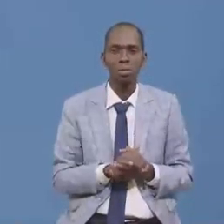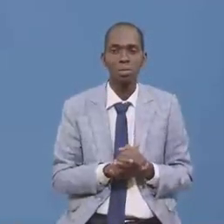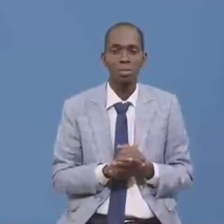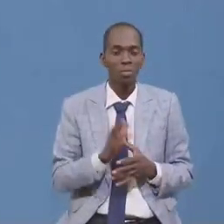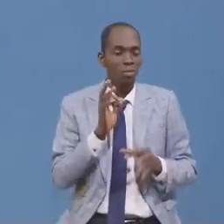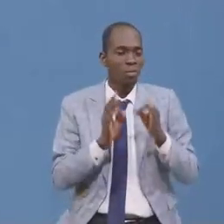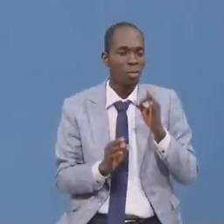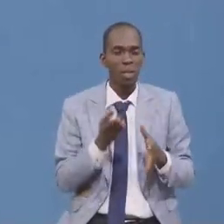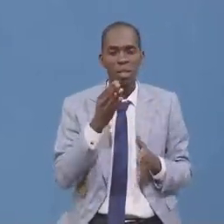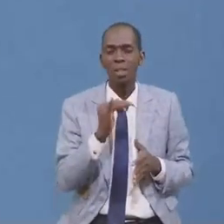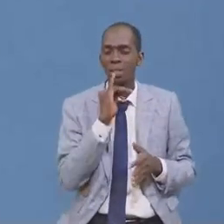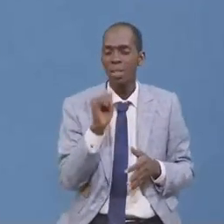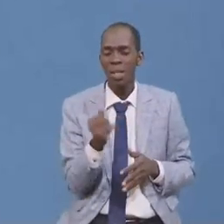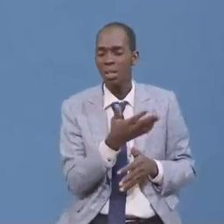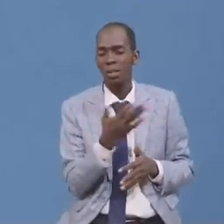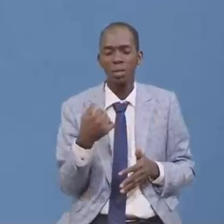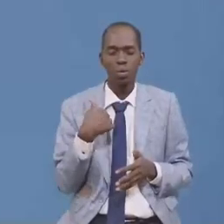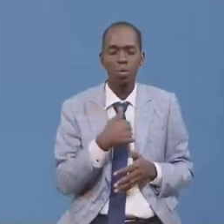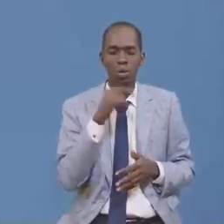S'il y a quelque chose sur lequel nous devons veiller,